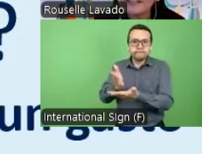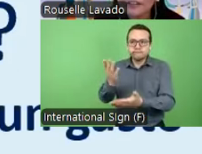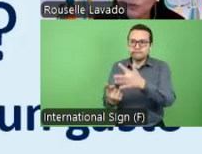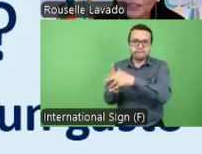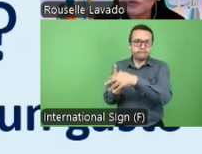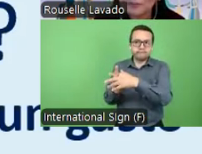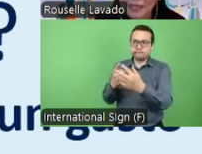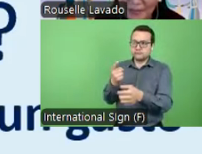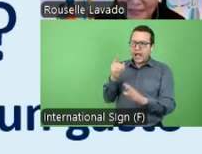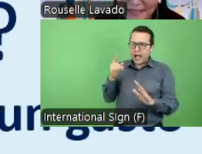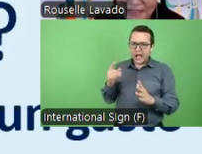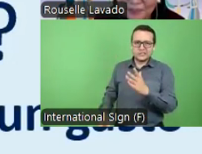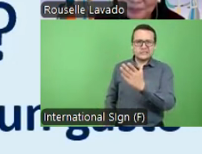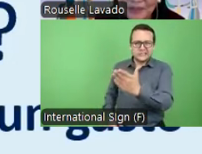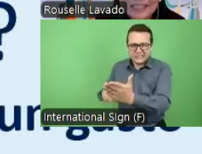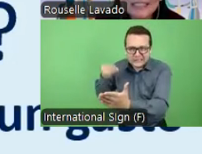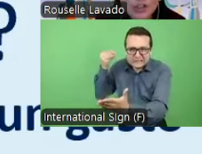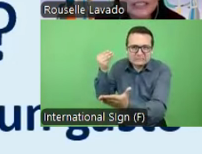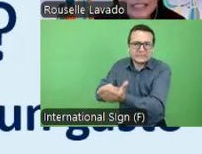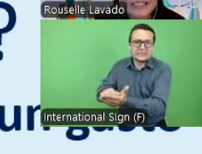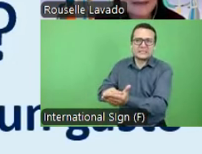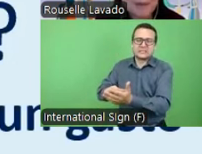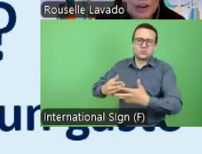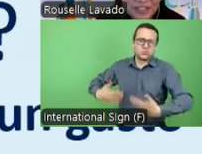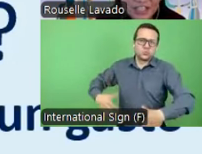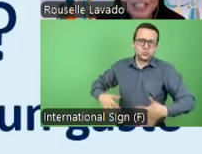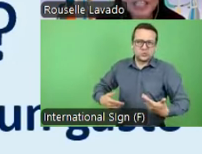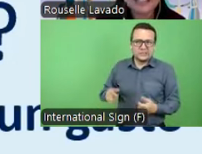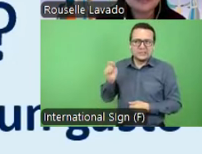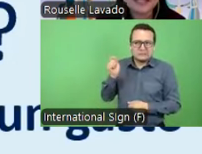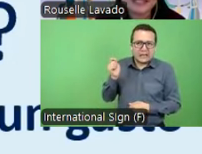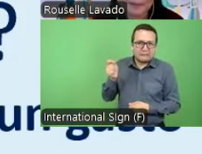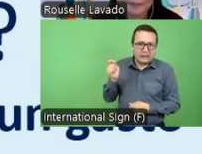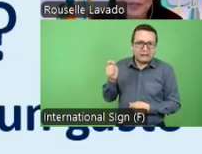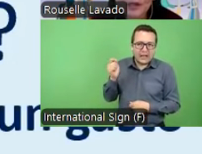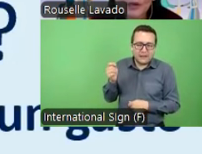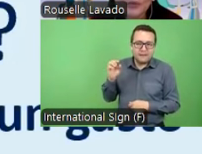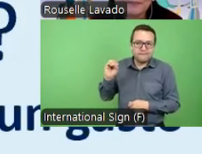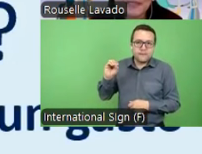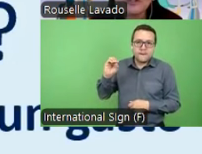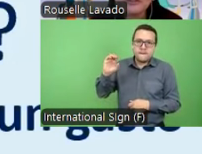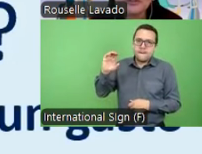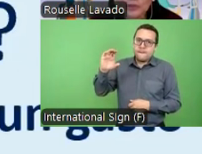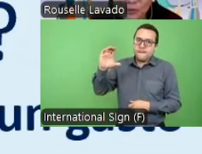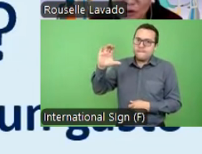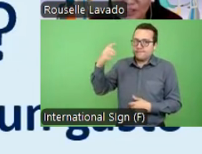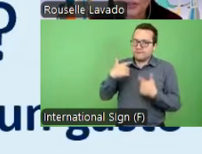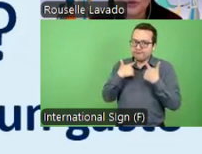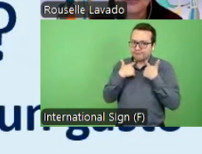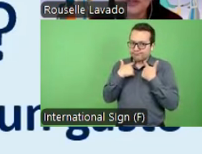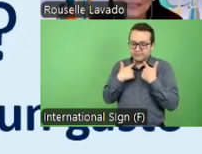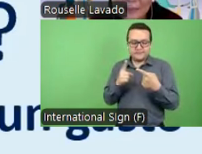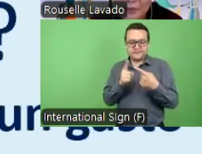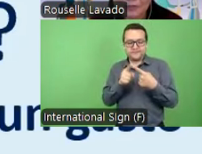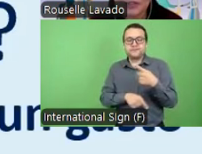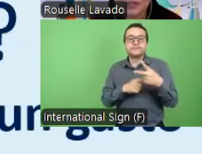stress économique dû à des paiements importants et inabordables. Le deuxième, c'est les dépenses de santé appauvissantes,